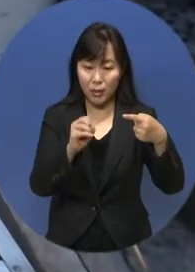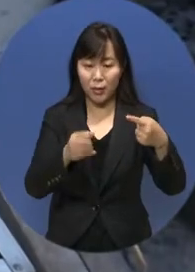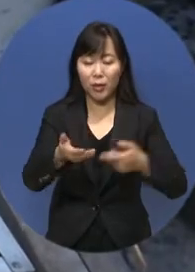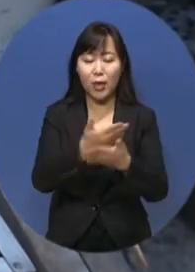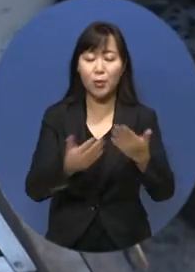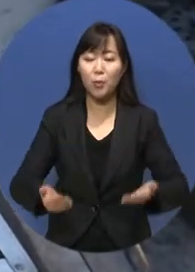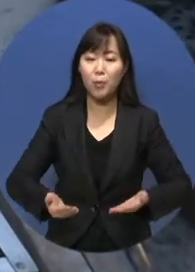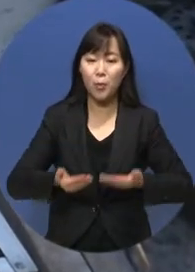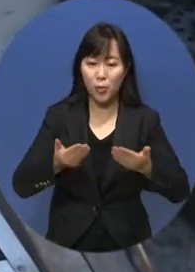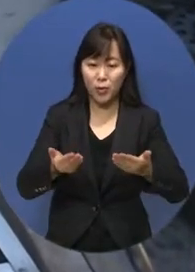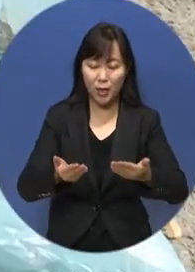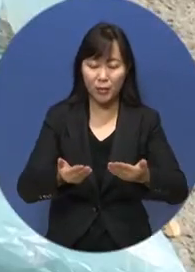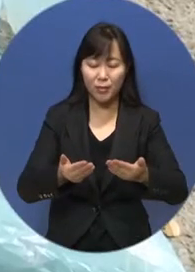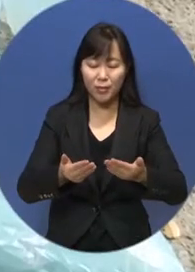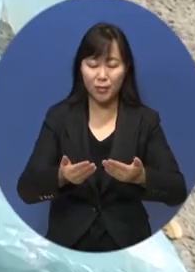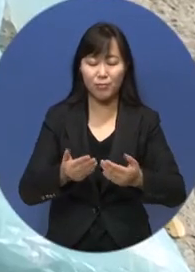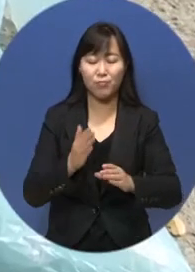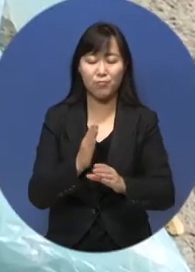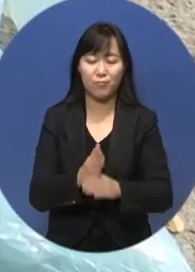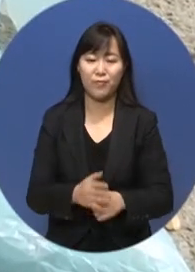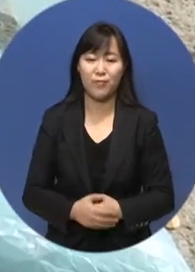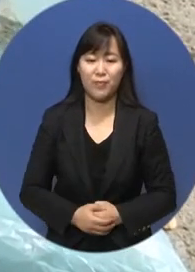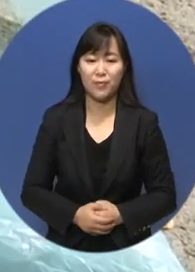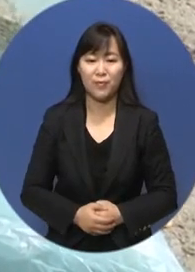나눔 봉사를 진행했습니다.